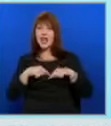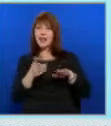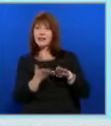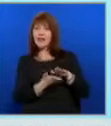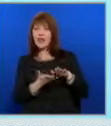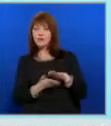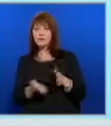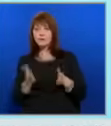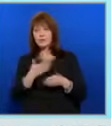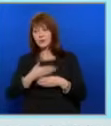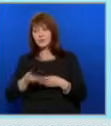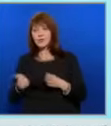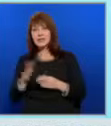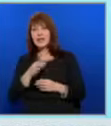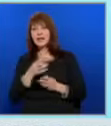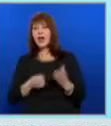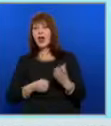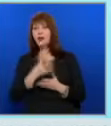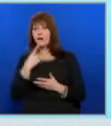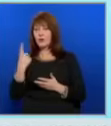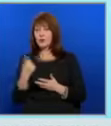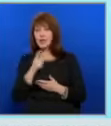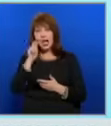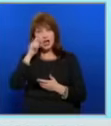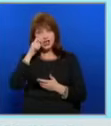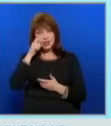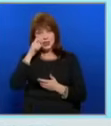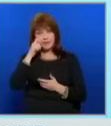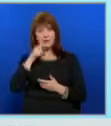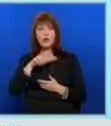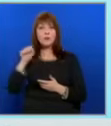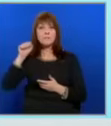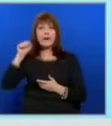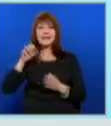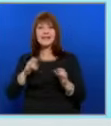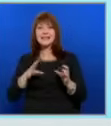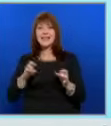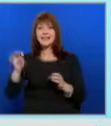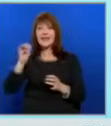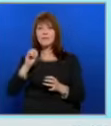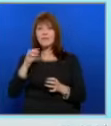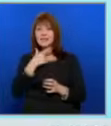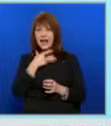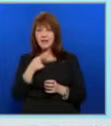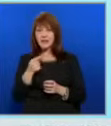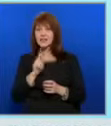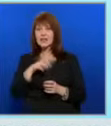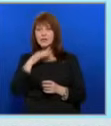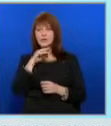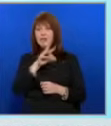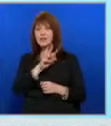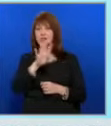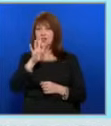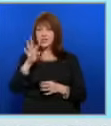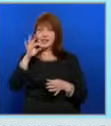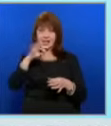продължи след нова година. Жалбата до съда е от политическата партия Средна европейска класа, на които не достигат 34